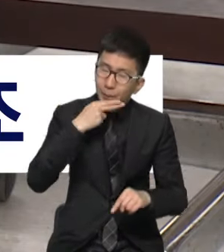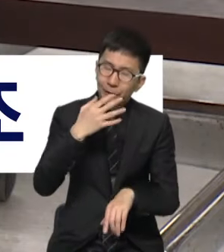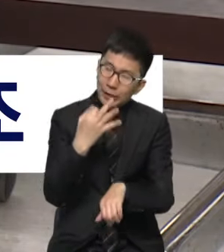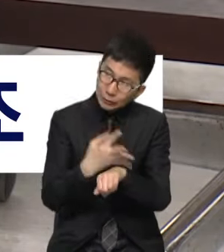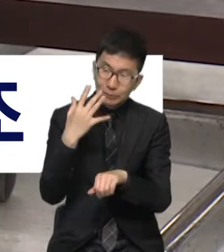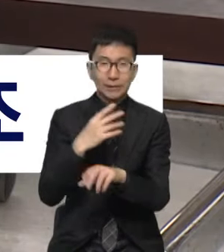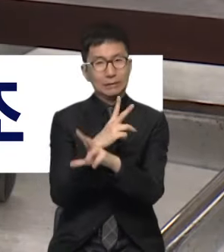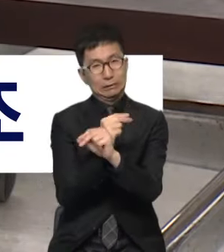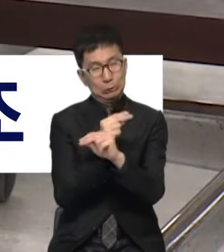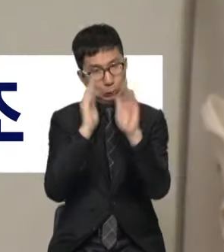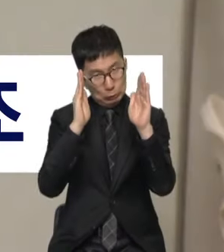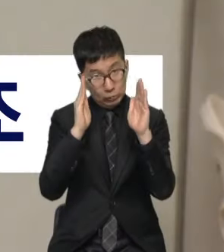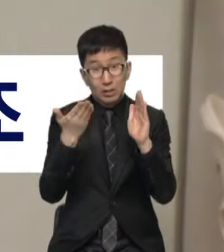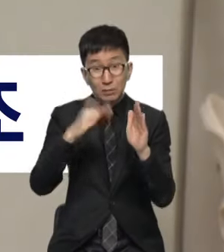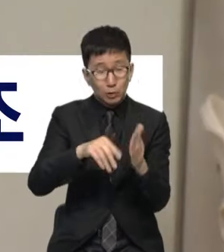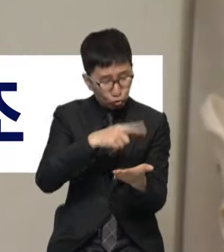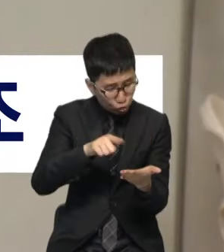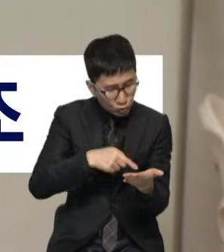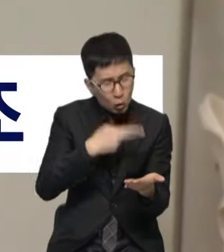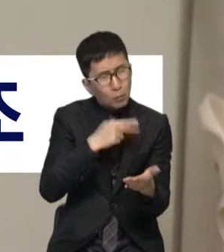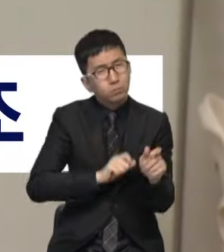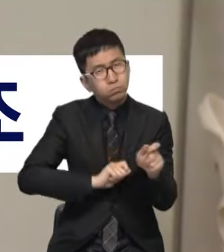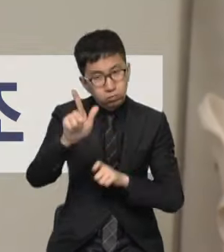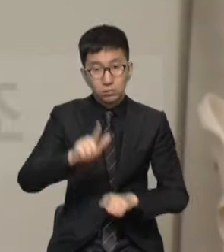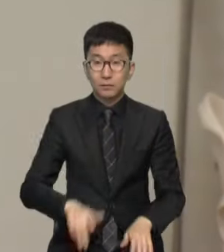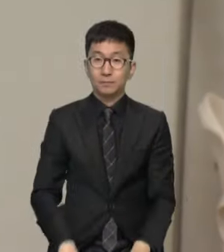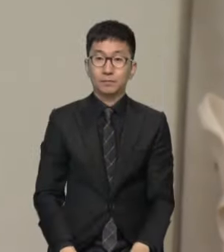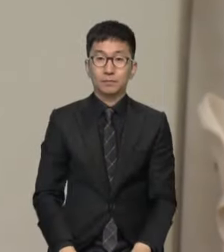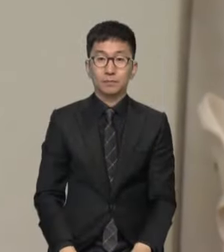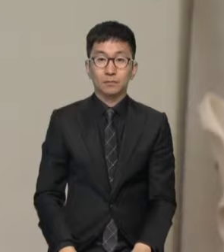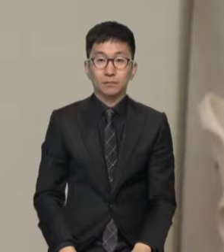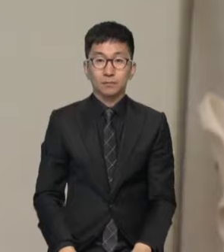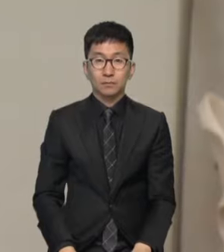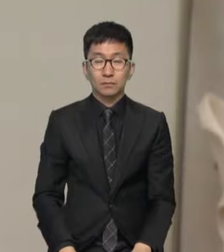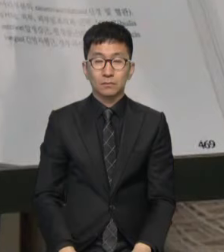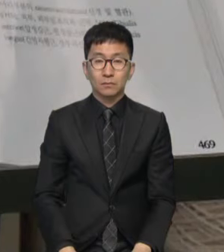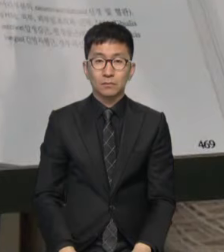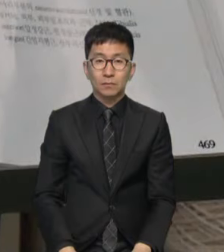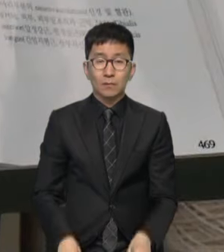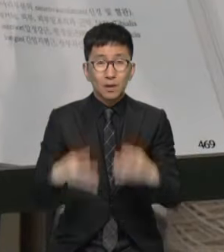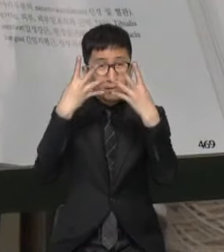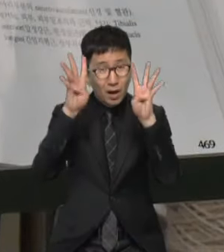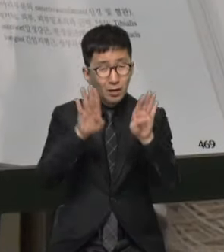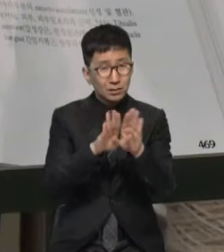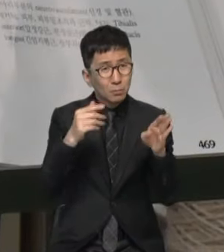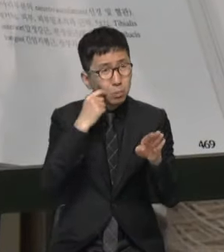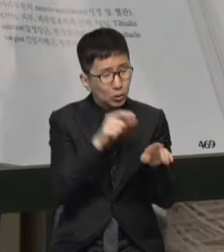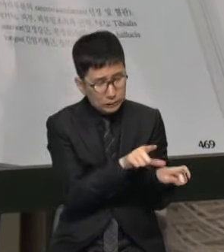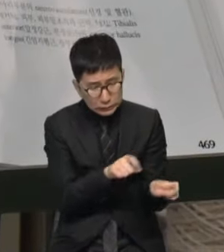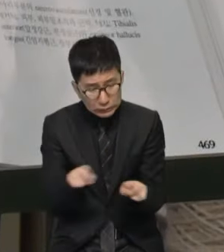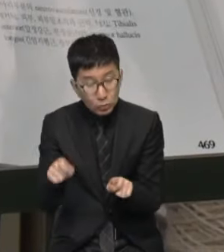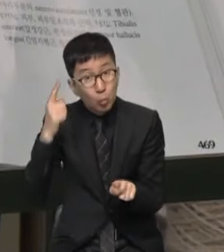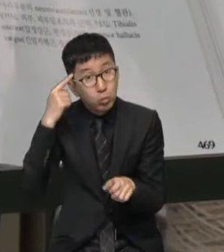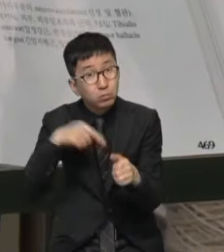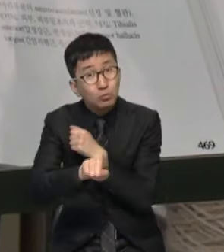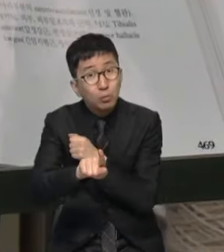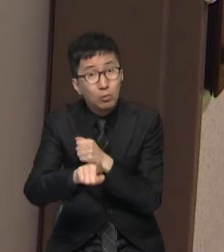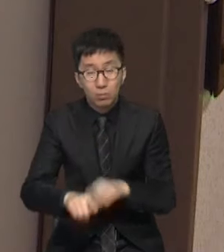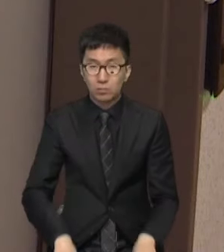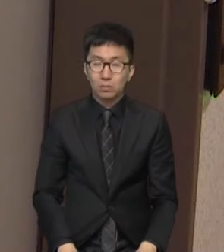있지만 이마저도 출석하지 않은 학생들이 대부분입니다. 이렇게라도 대학들이 수업을 진행하는 건 대규모 유급